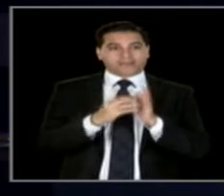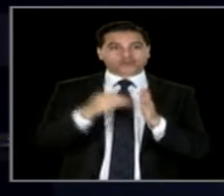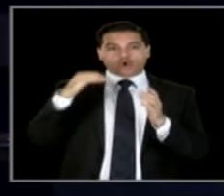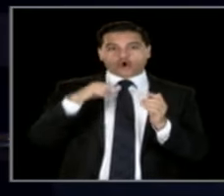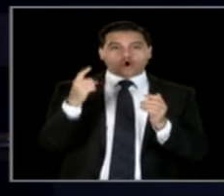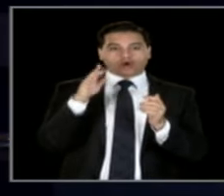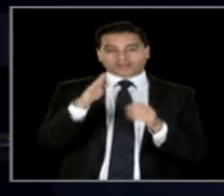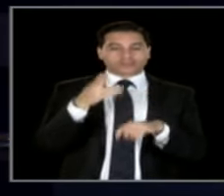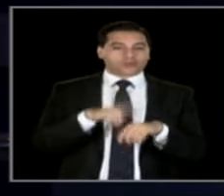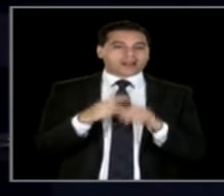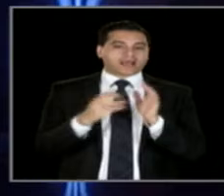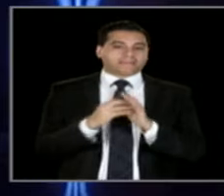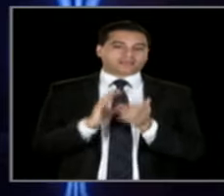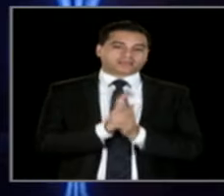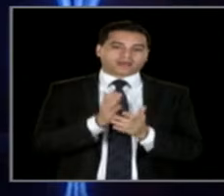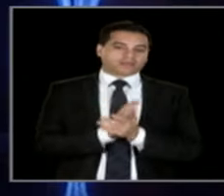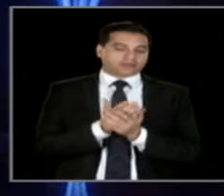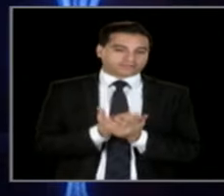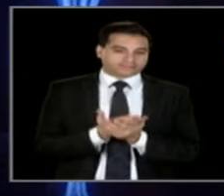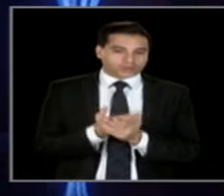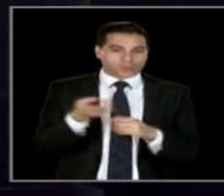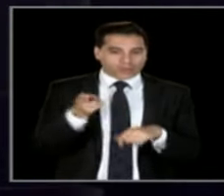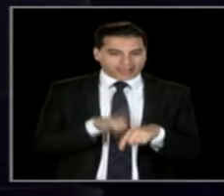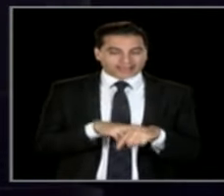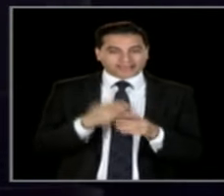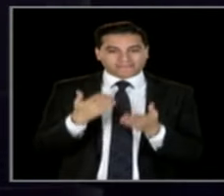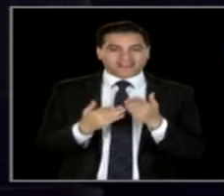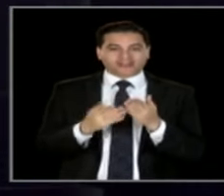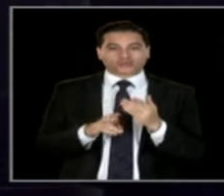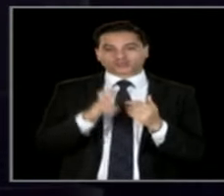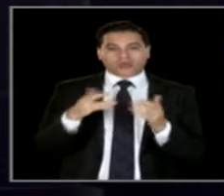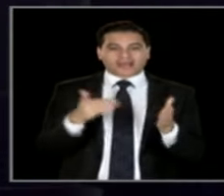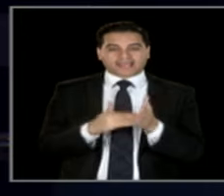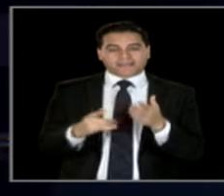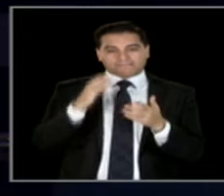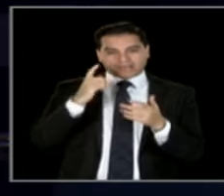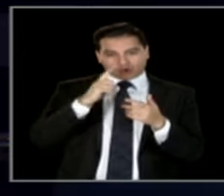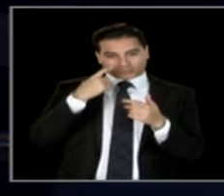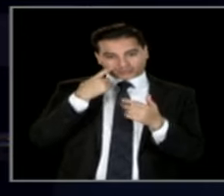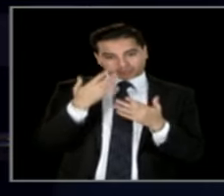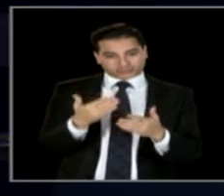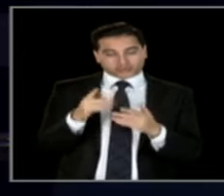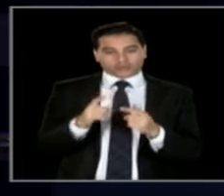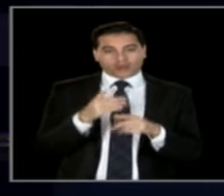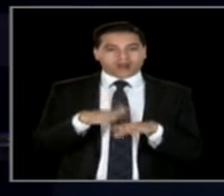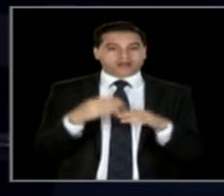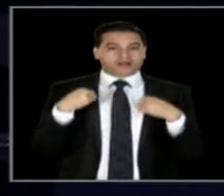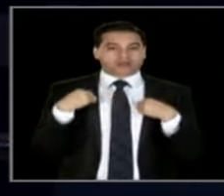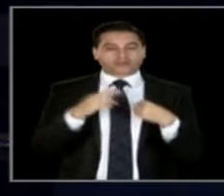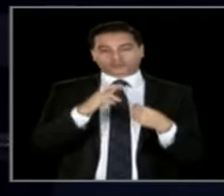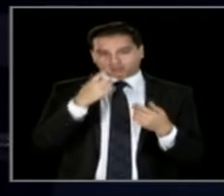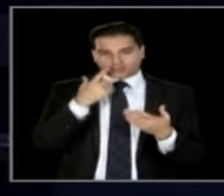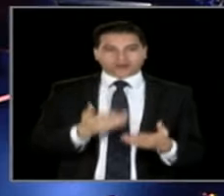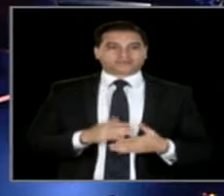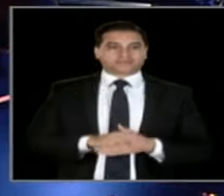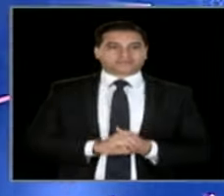حورس ولا جامعة طنطا؟ واحتمال السؤال الأخير ما تجاوبش، محدش عارف. رياضة، والسؤال